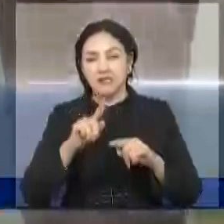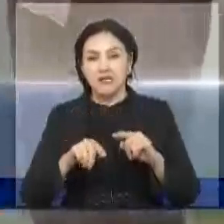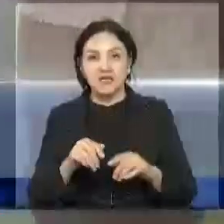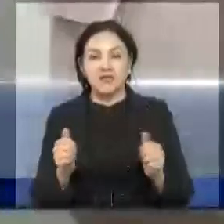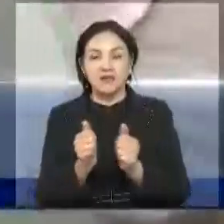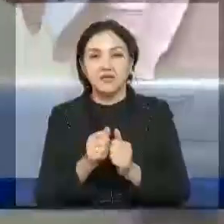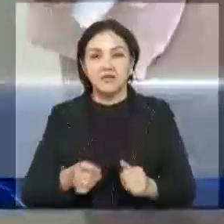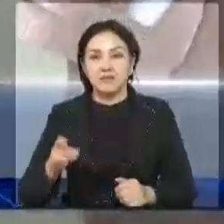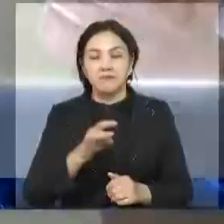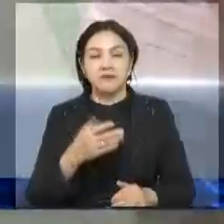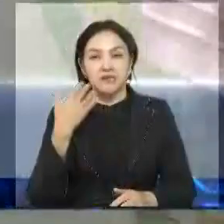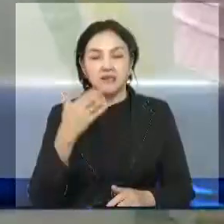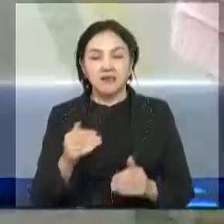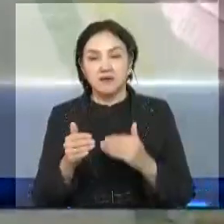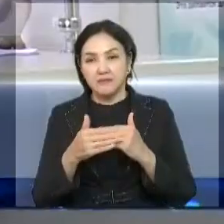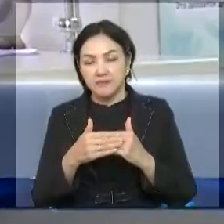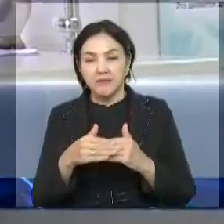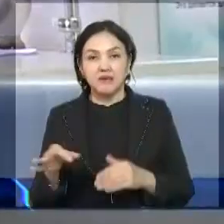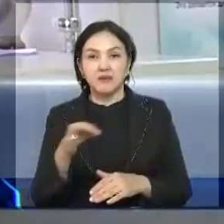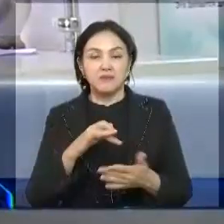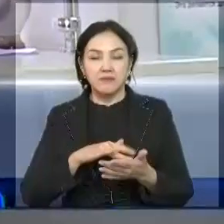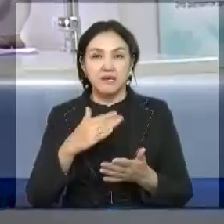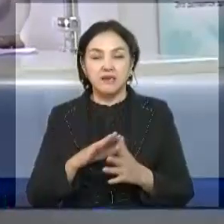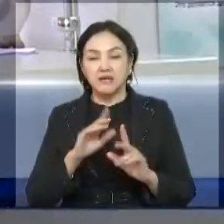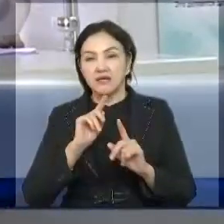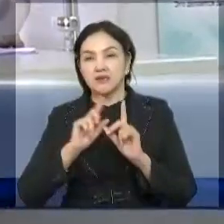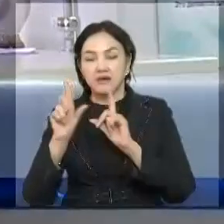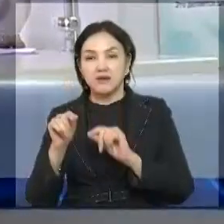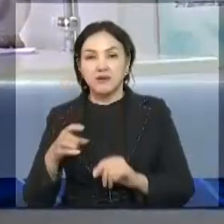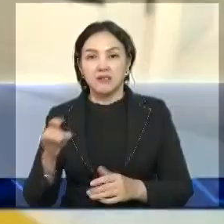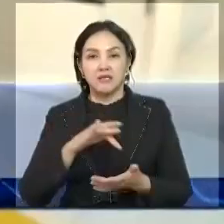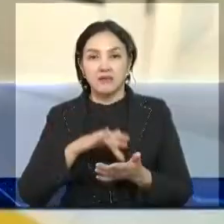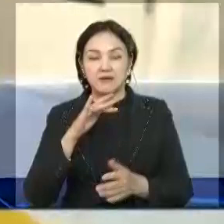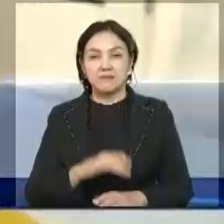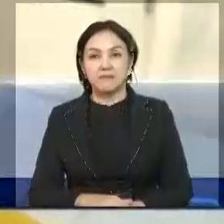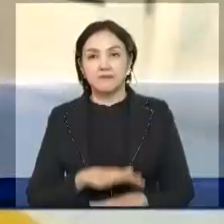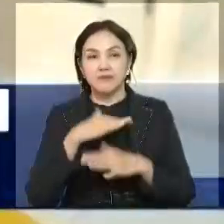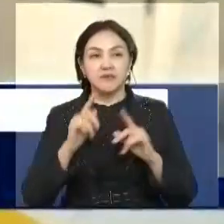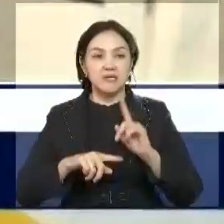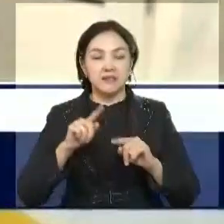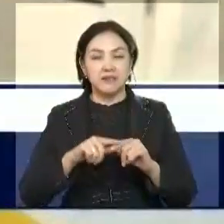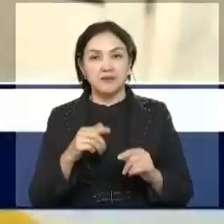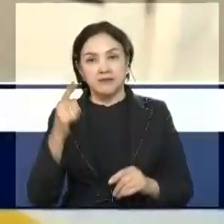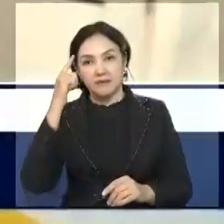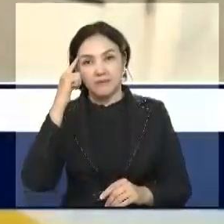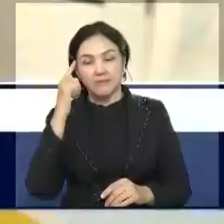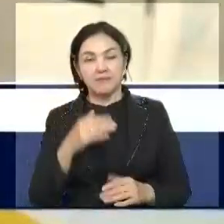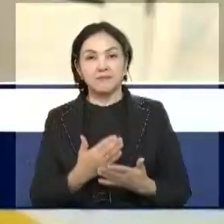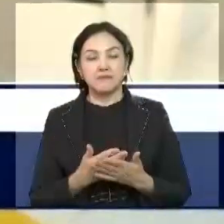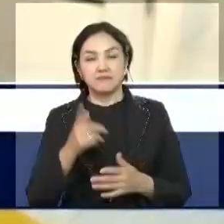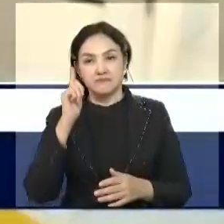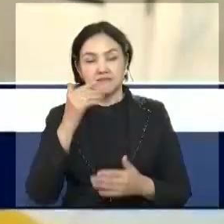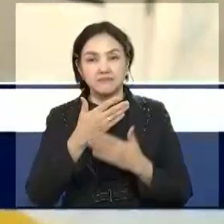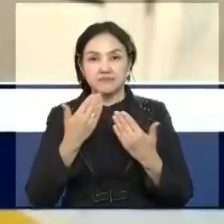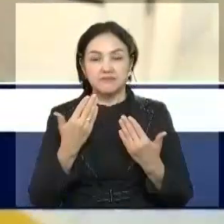соседних районов им легче и ближе приезжать в областной центр чем добираться до больницы в райцентре многие родители наверное некоторые знают